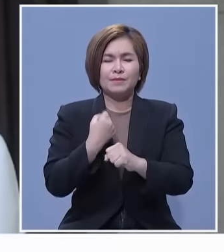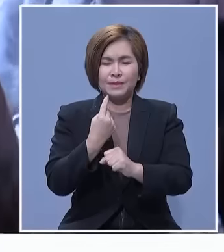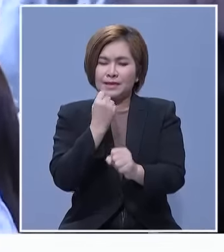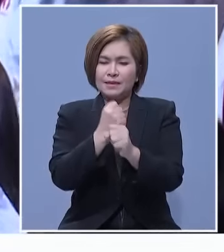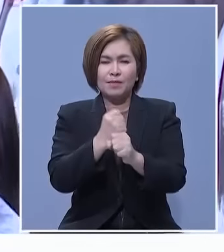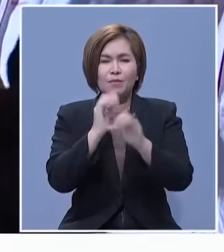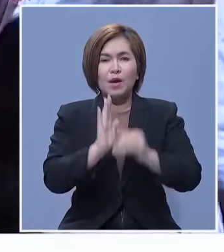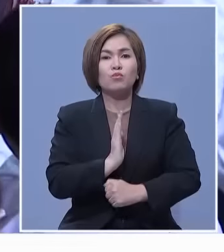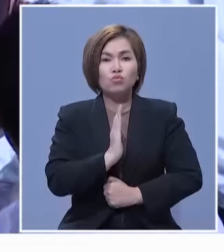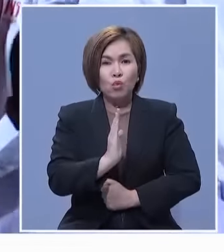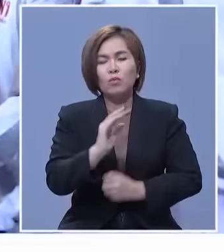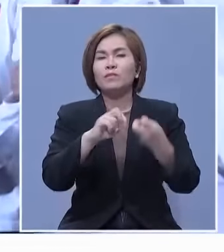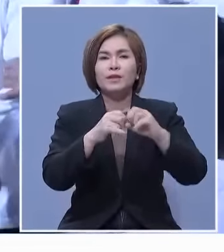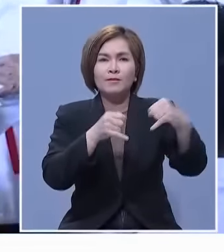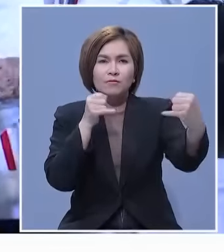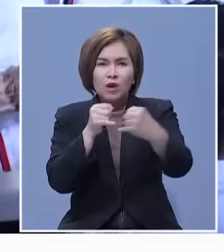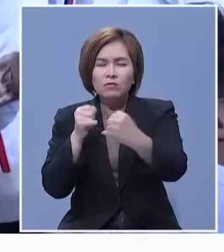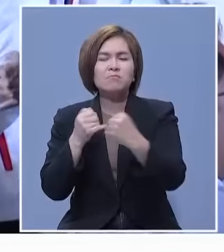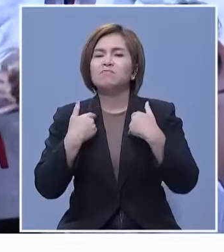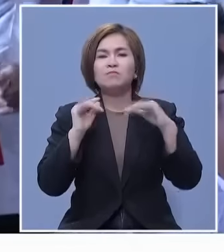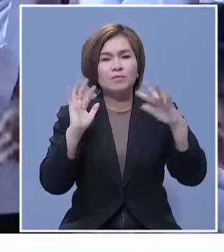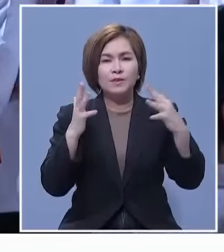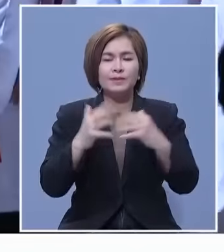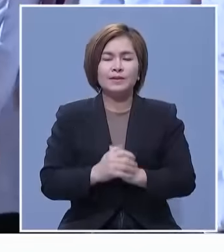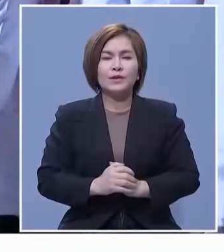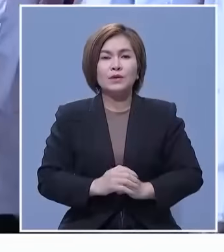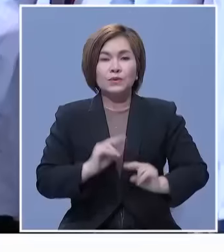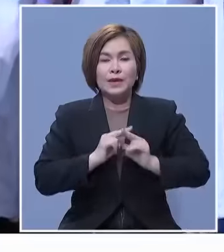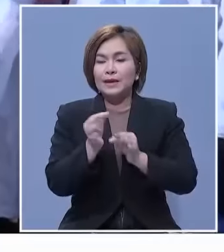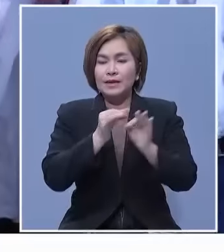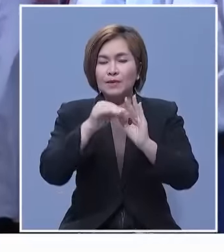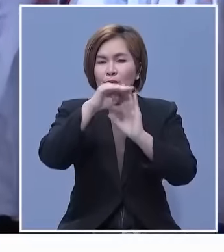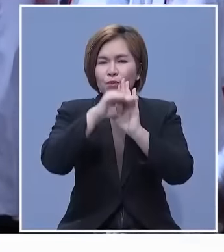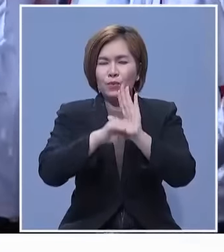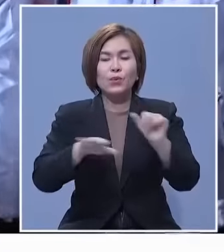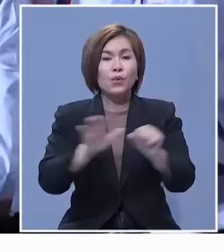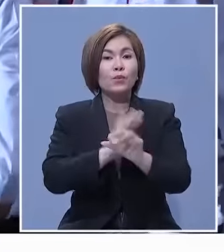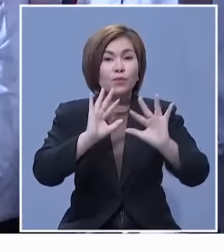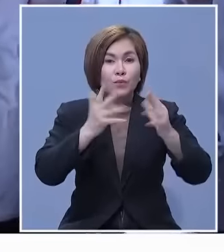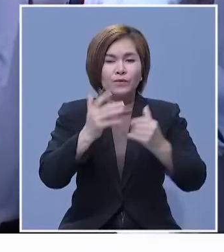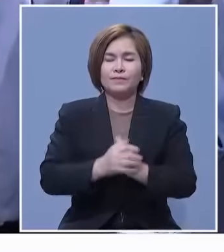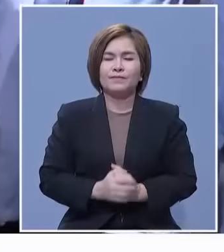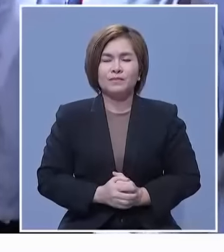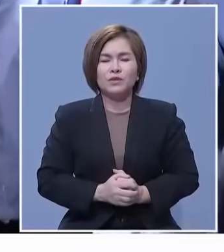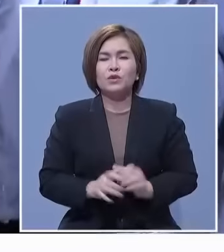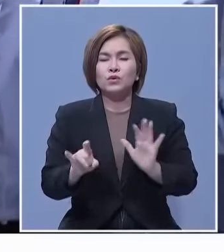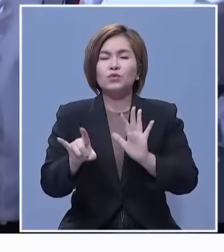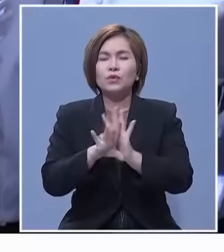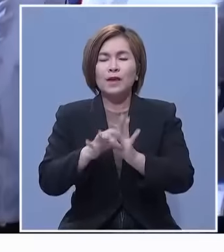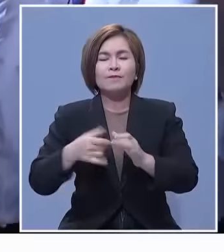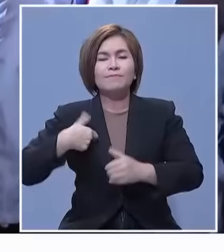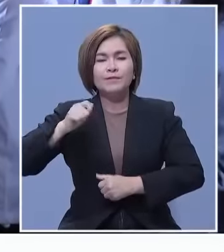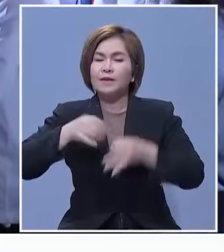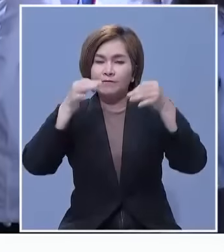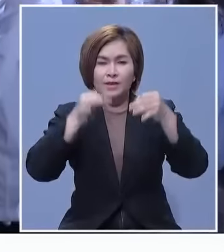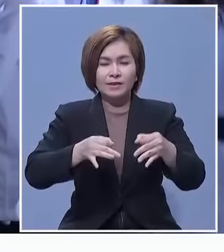ริตไม่มีความขัดแย้งกับใครซึ่งในความคิดของตัวเองได้ส่งคำชี้แจงไปหมดแล้วจึงไม่มีความเห็นในการตัดสินของศาลแ